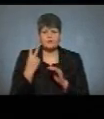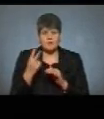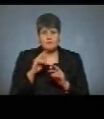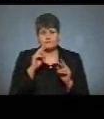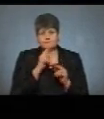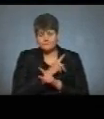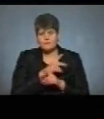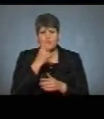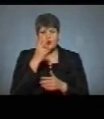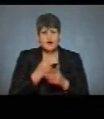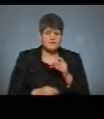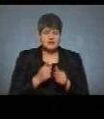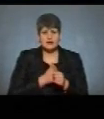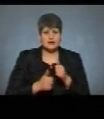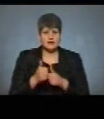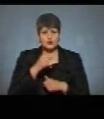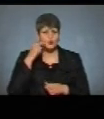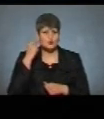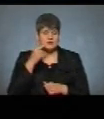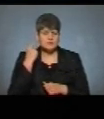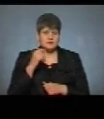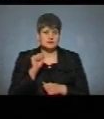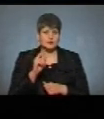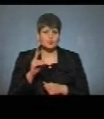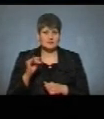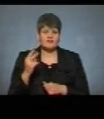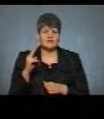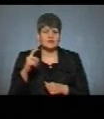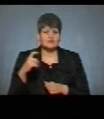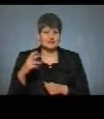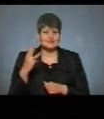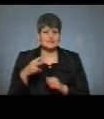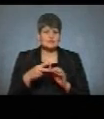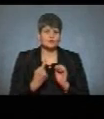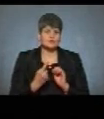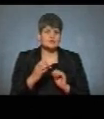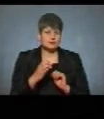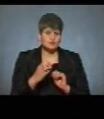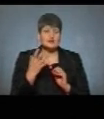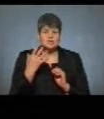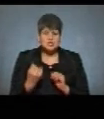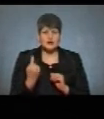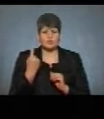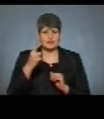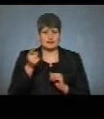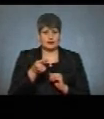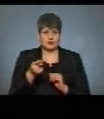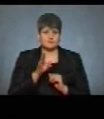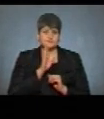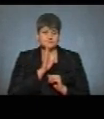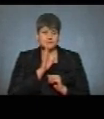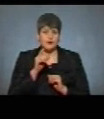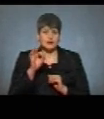промахами, програвши лідеру гонки з Росії Анастасії Кузьміній у 2 хвилини 31 секунду. І ще одна тернопільська біатлоністка Олена